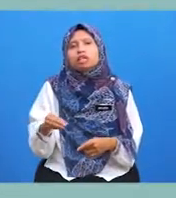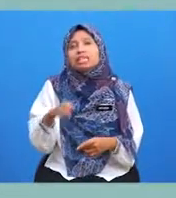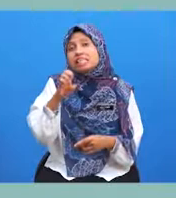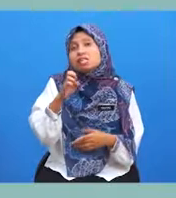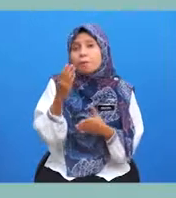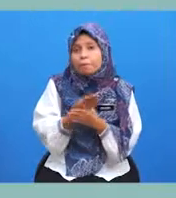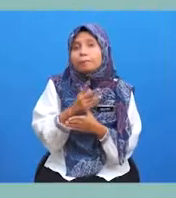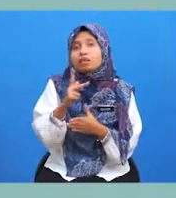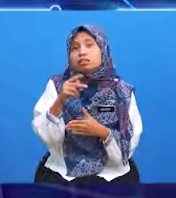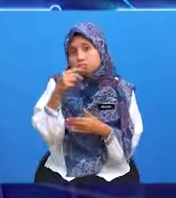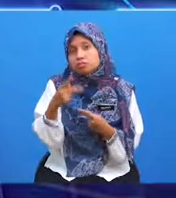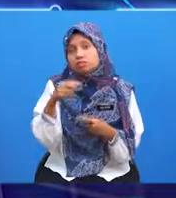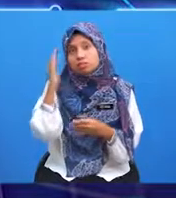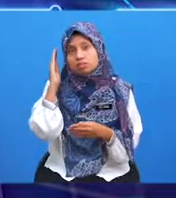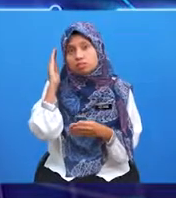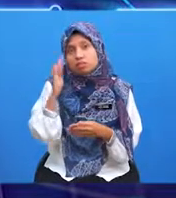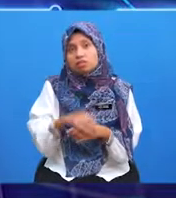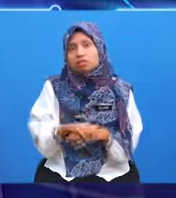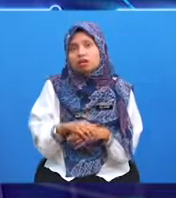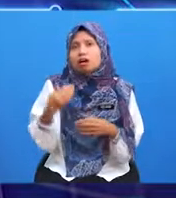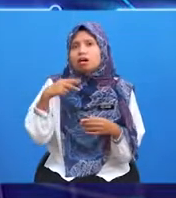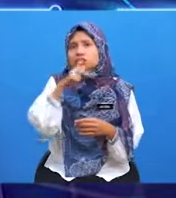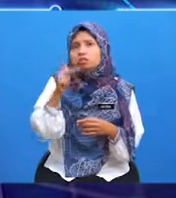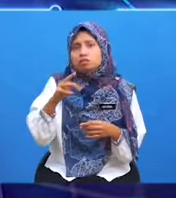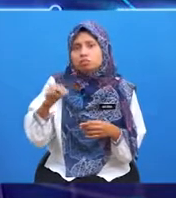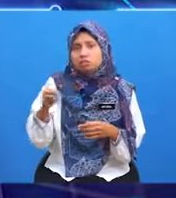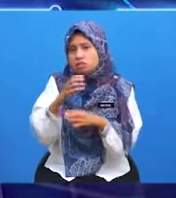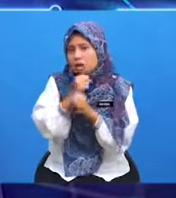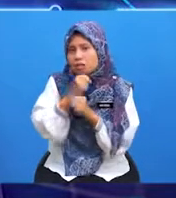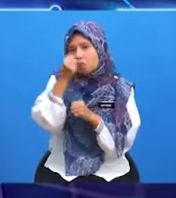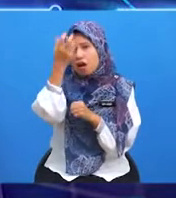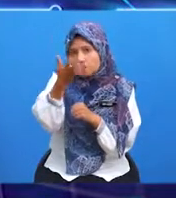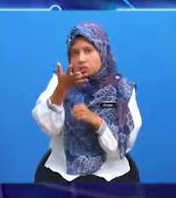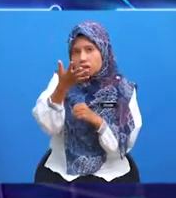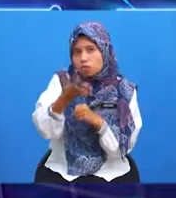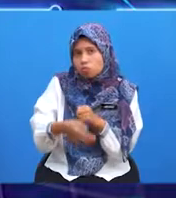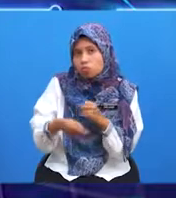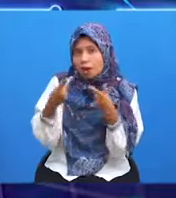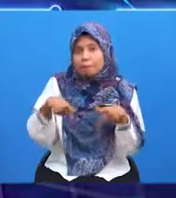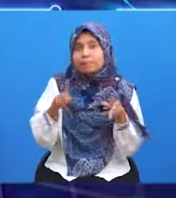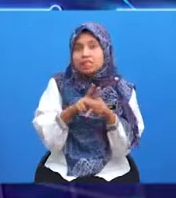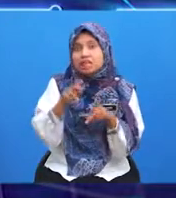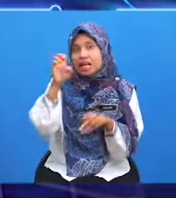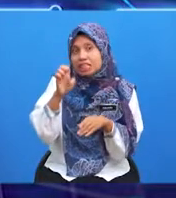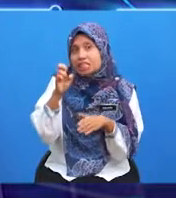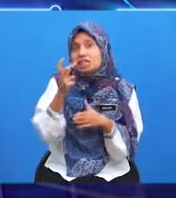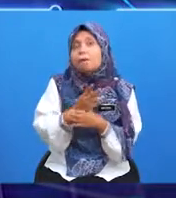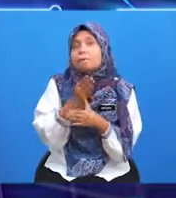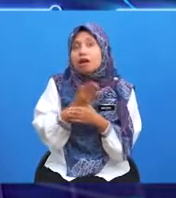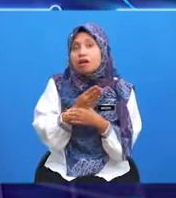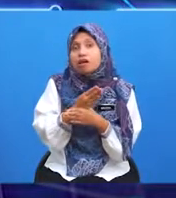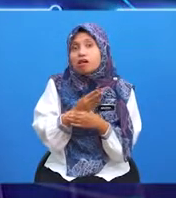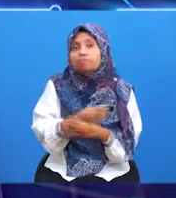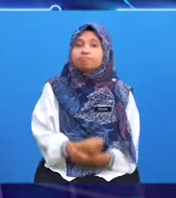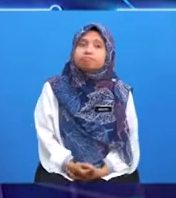istilah e-perbankan? Adakah murid-murid dapat menyatakan kepentingan e-perbankan